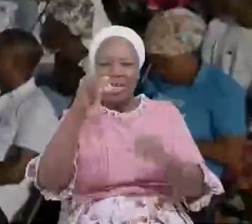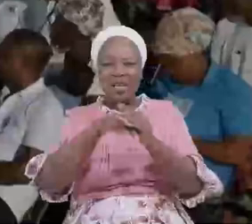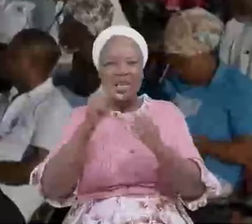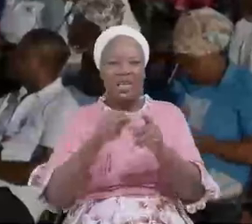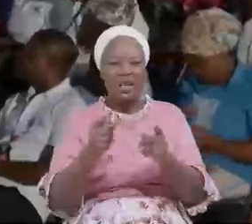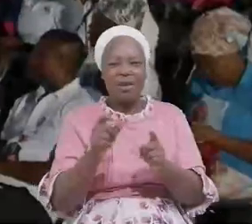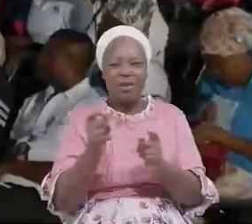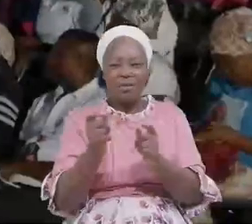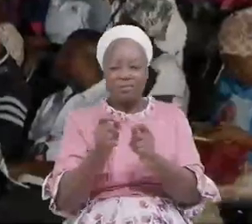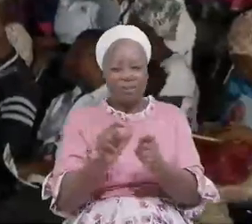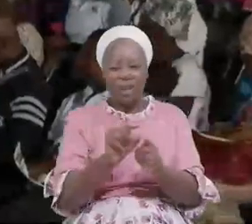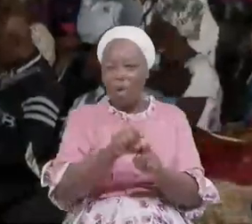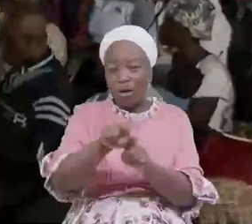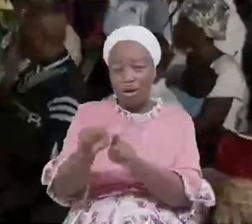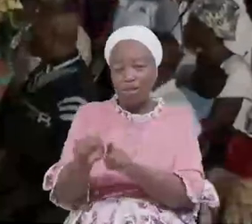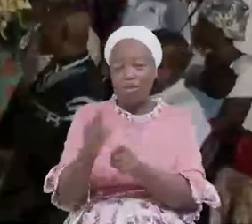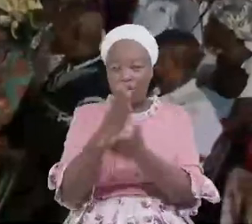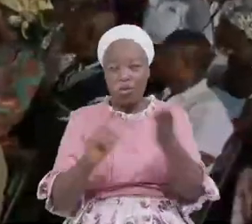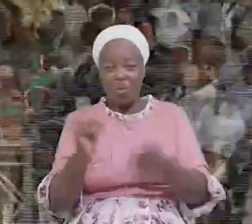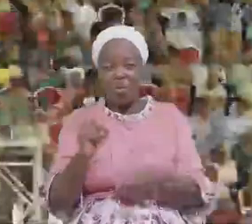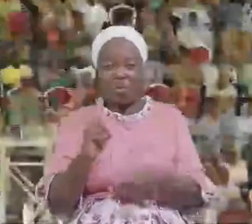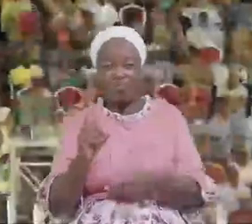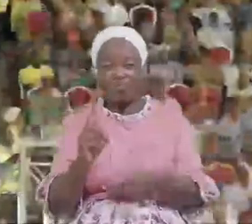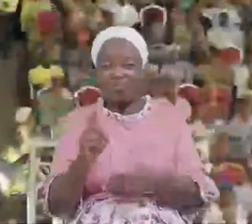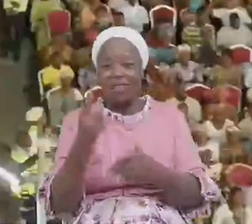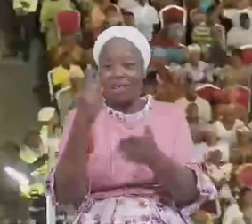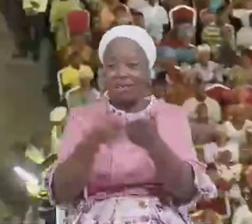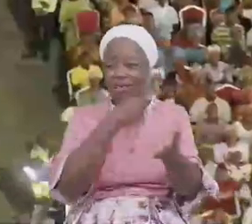dans un coin quelque part en train de critiquer.